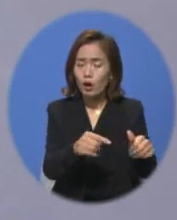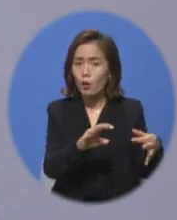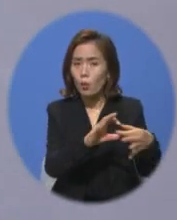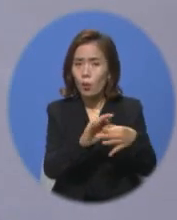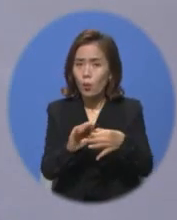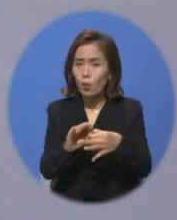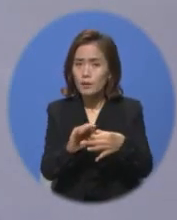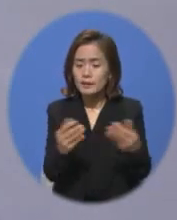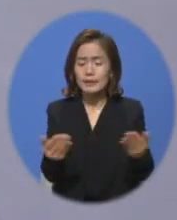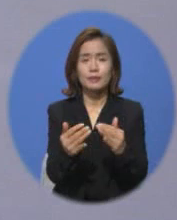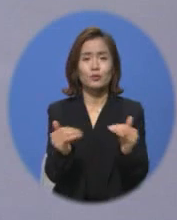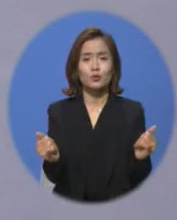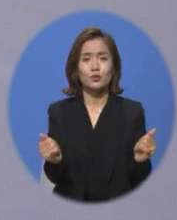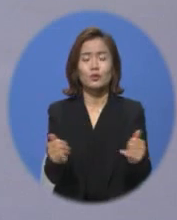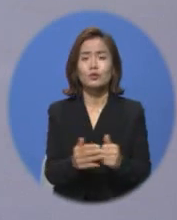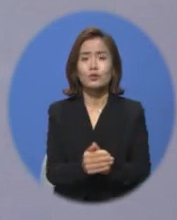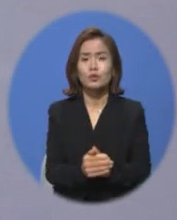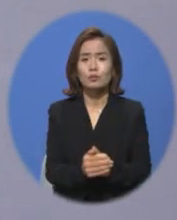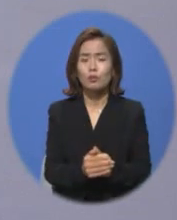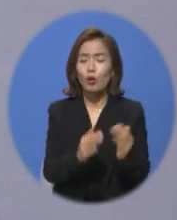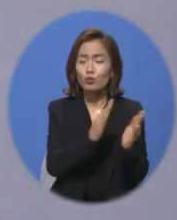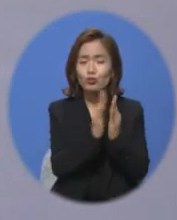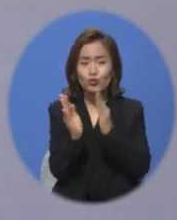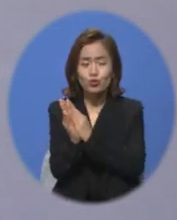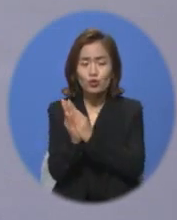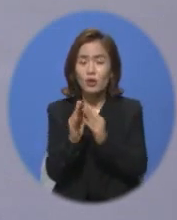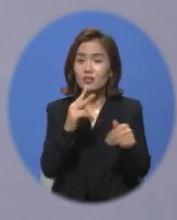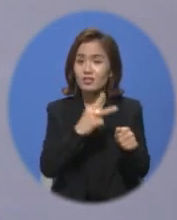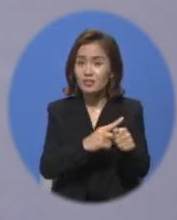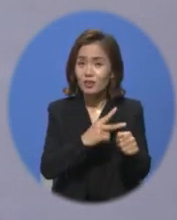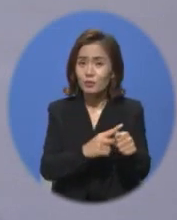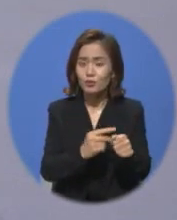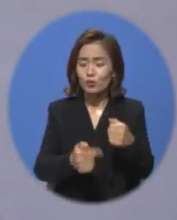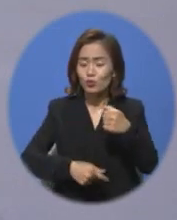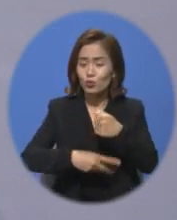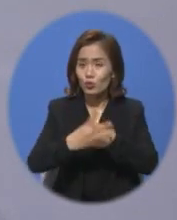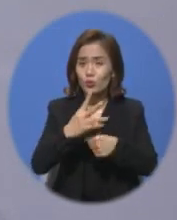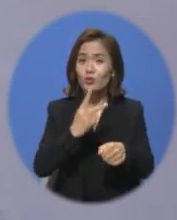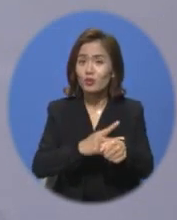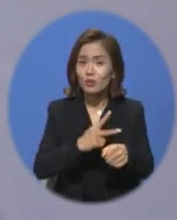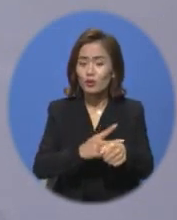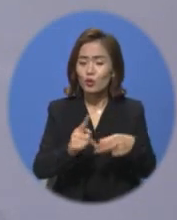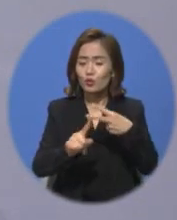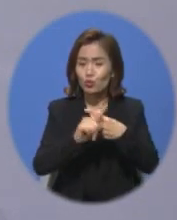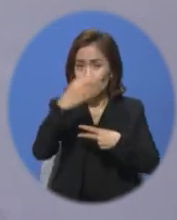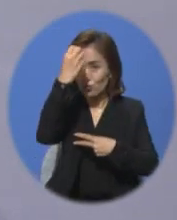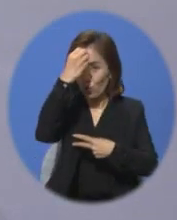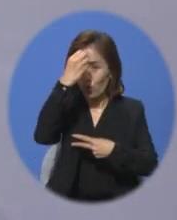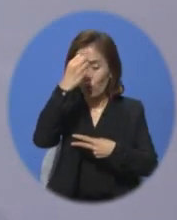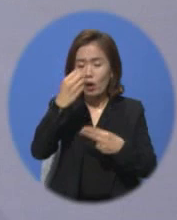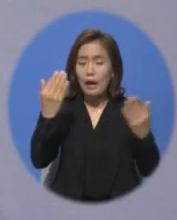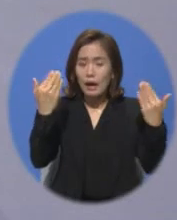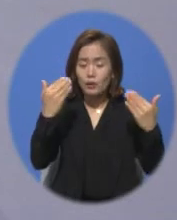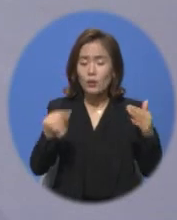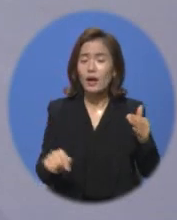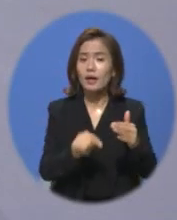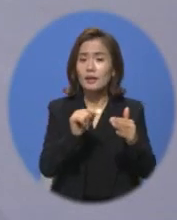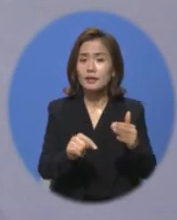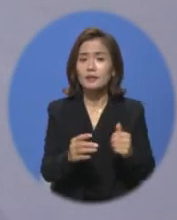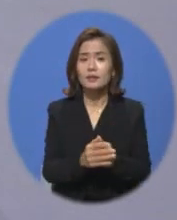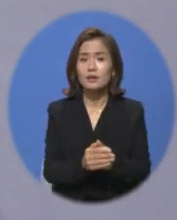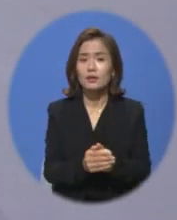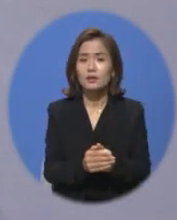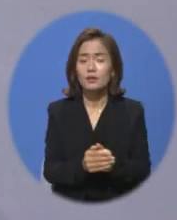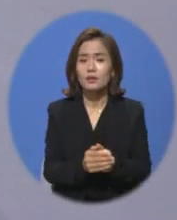으로 유치원및어린이집 교사,초등학교,중학교 ,고등학교교사등